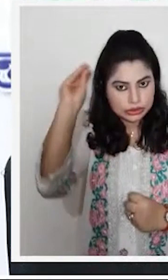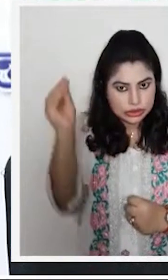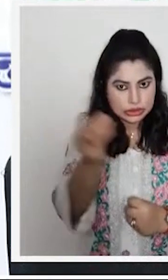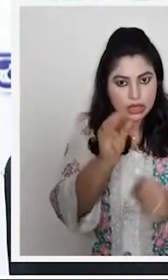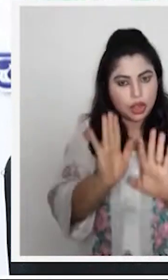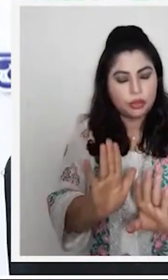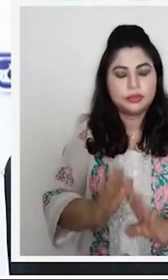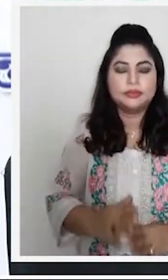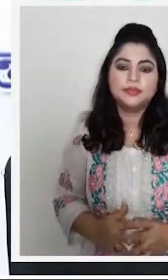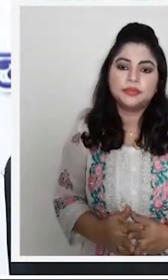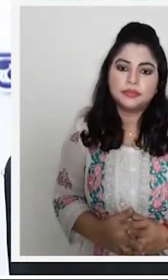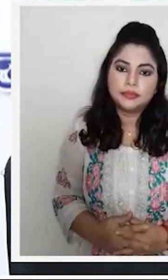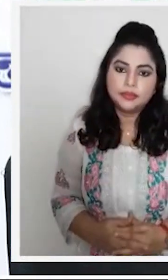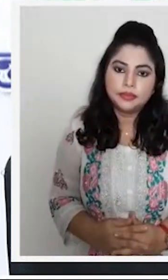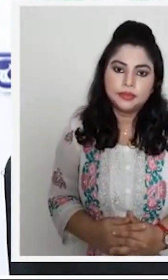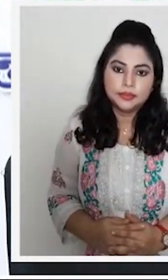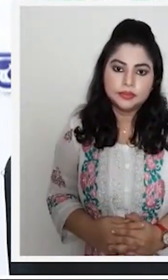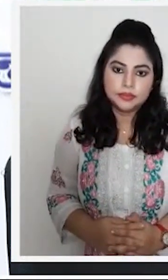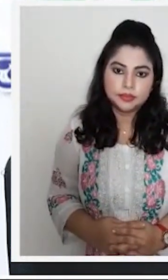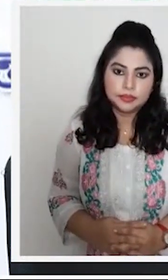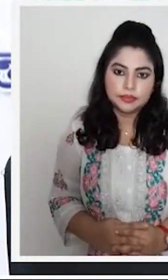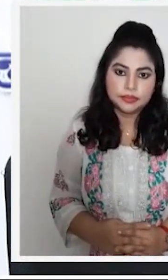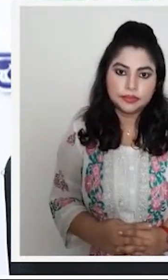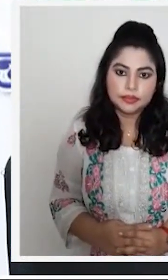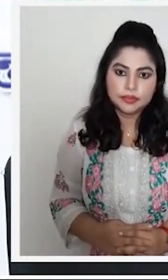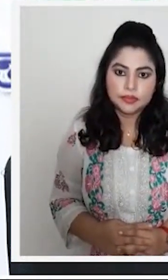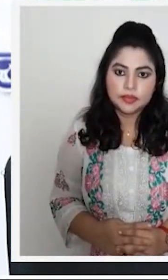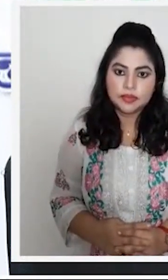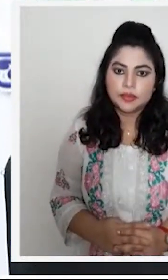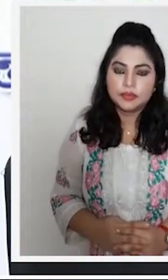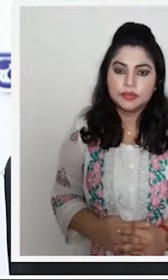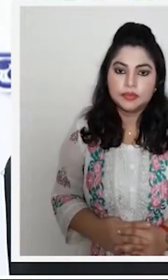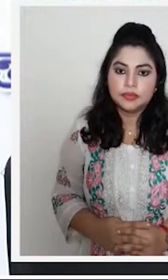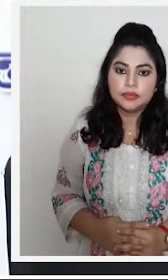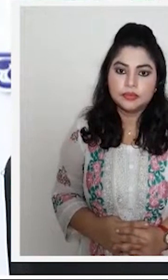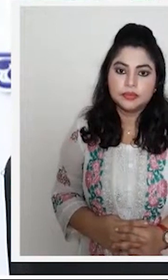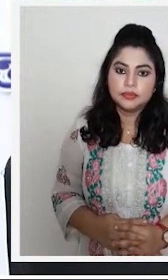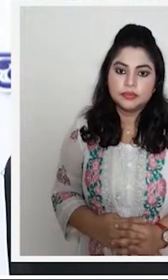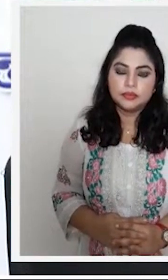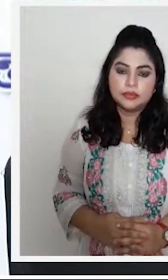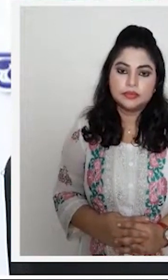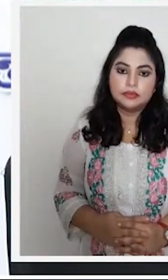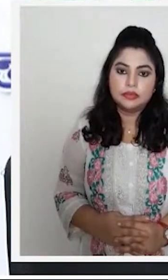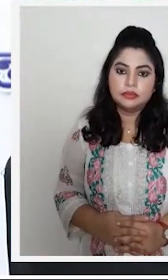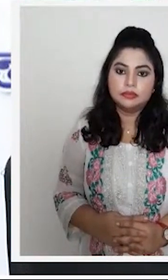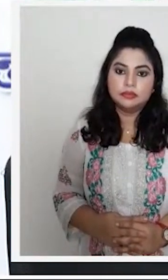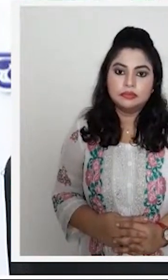স্বাস্থ্য অধিদপ্তরকে নিয়মিত প্রতিদিনের মতো তার স্বাস্থ্য পরিসংখ্যান দেওয়ার জন্য অনুরোধ করছি।